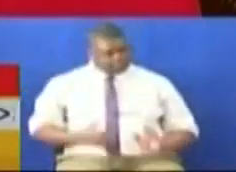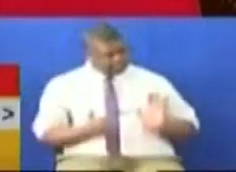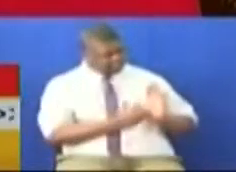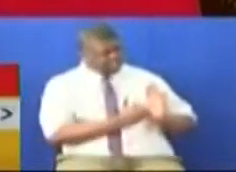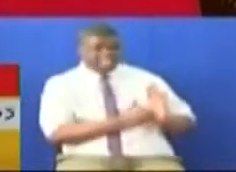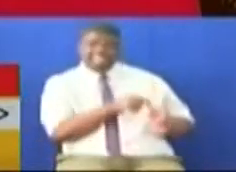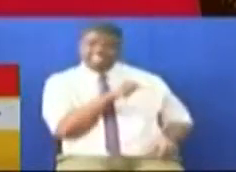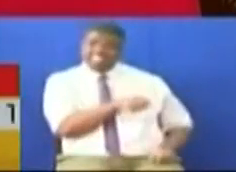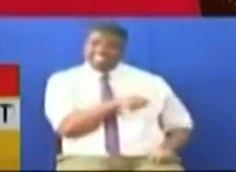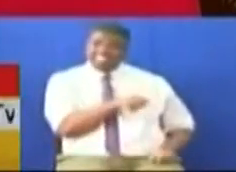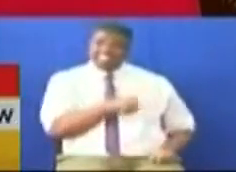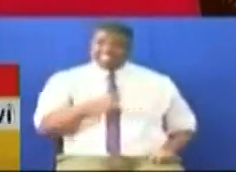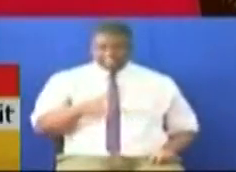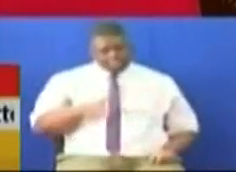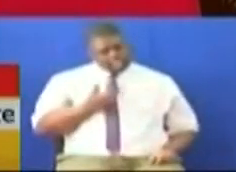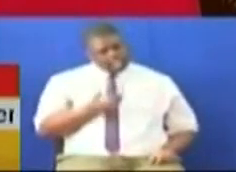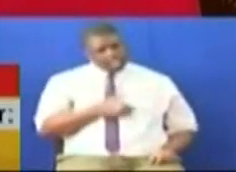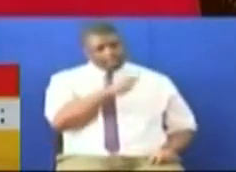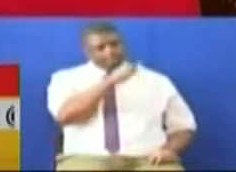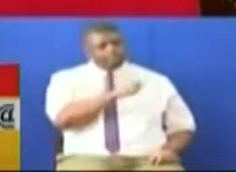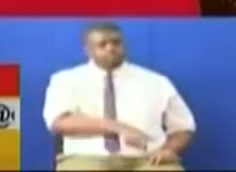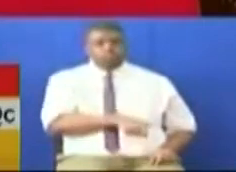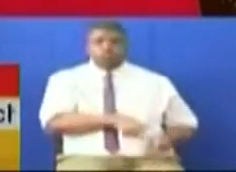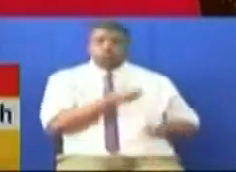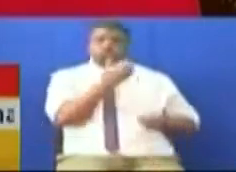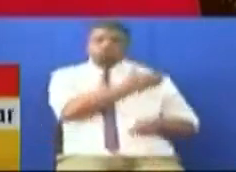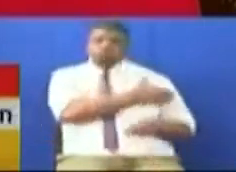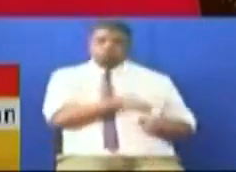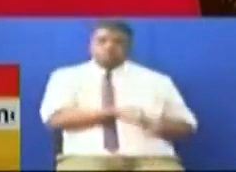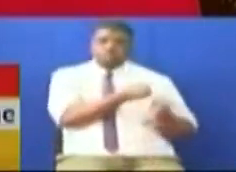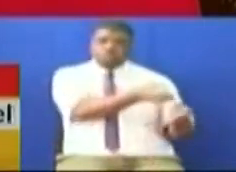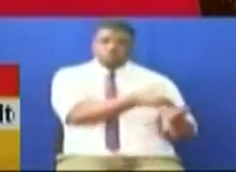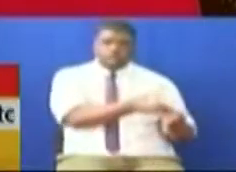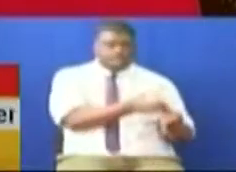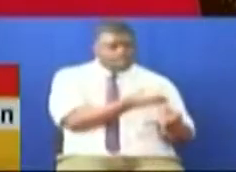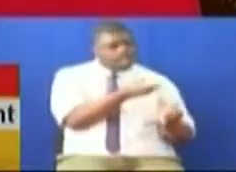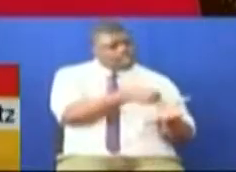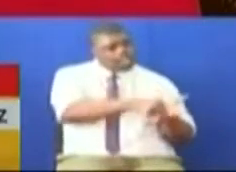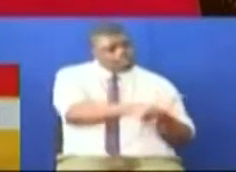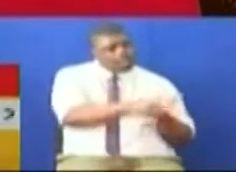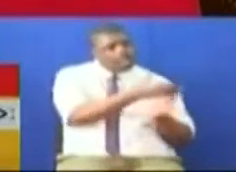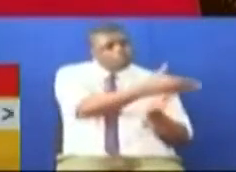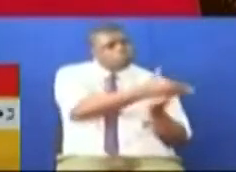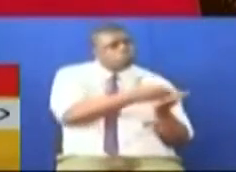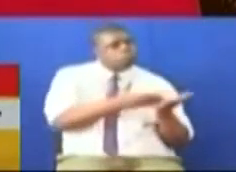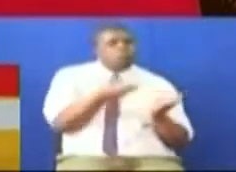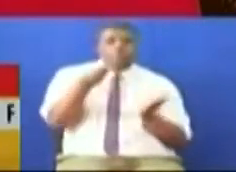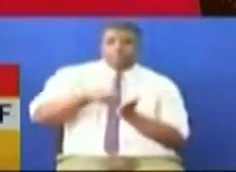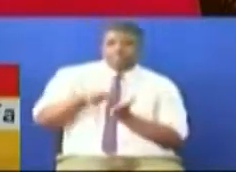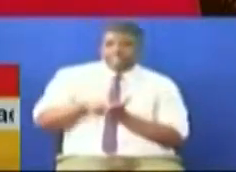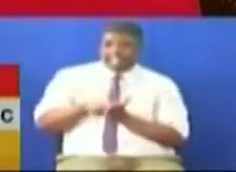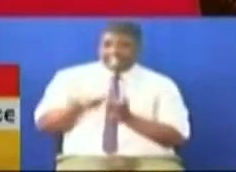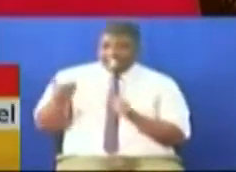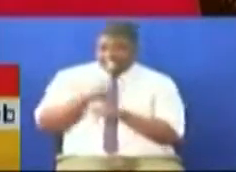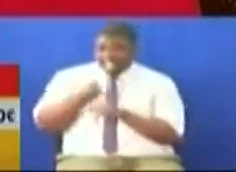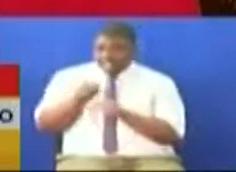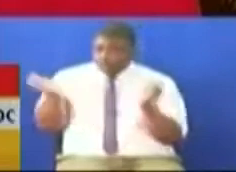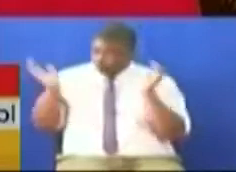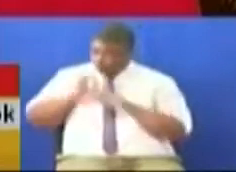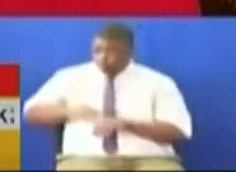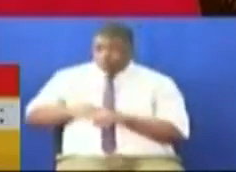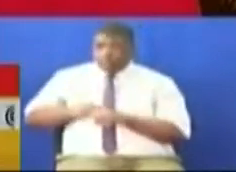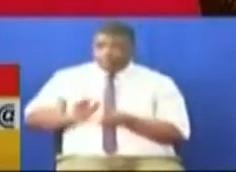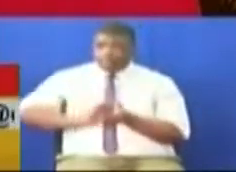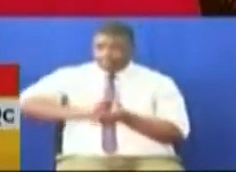hiyo inamtaka mtoa huduma kulipwa kiasi cha fedha na baada ya kumaliza kazi yote basi aweze